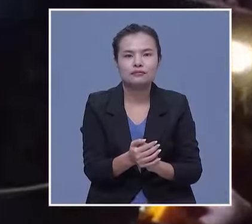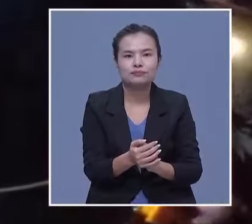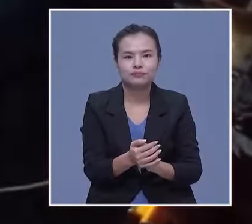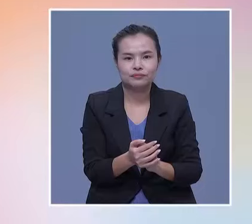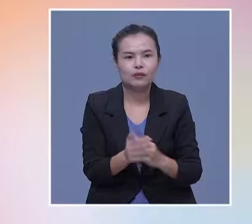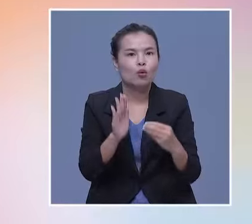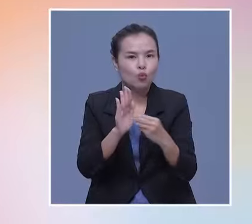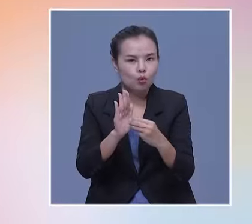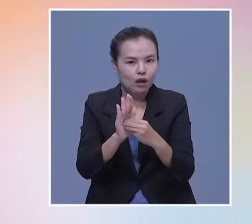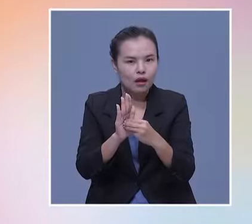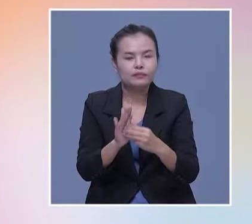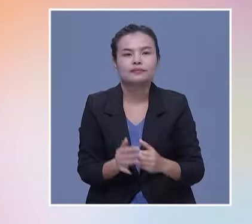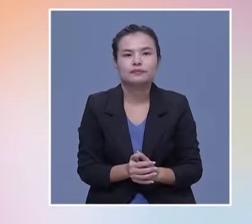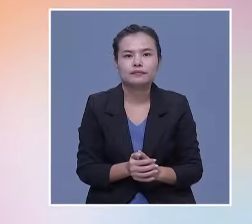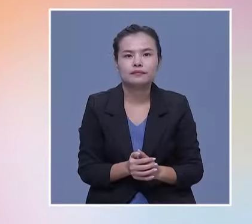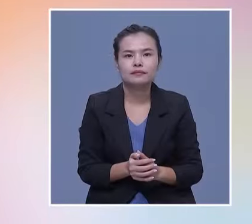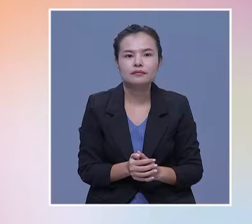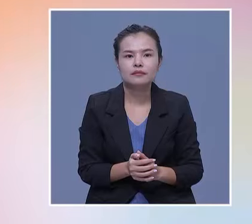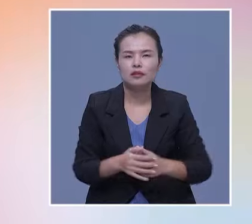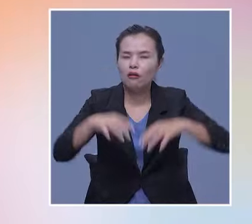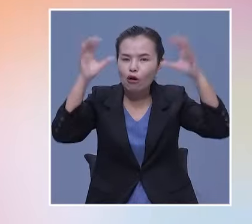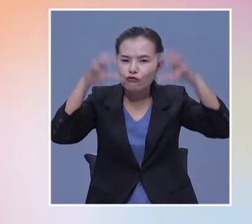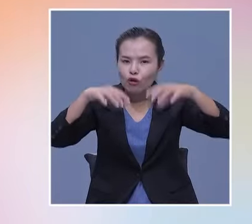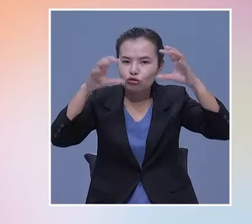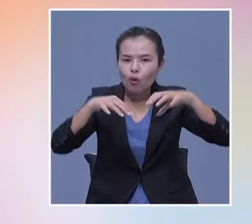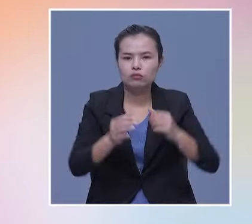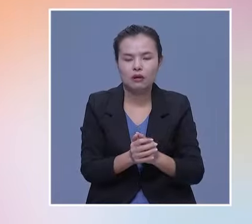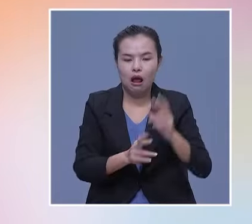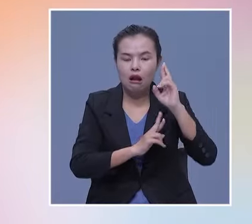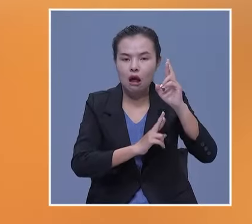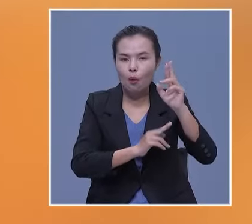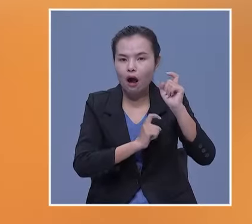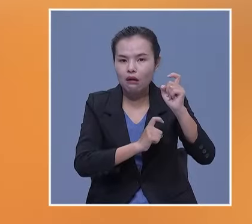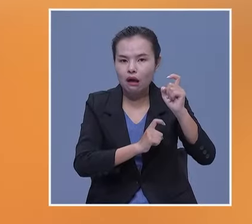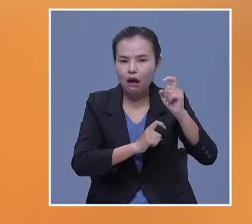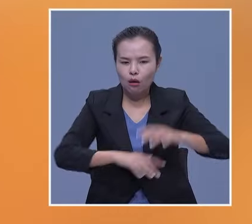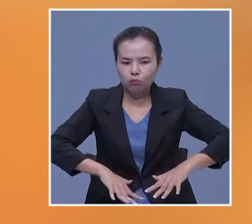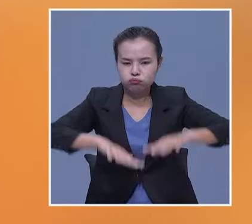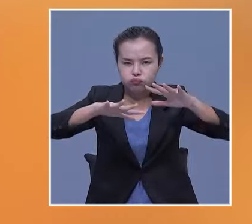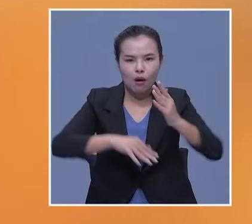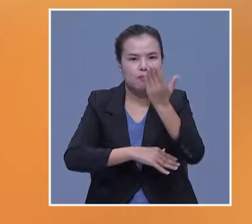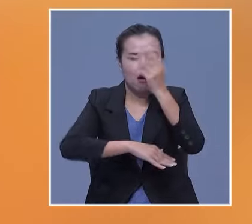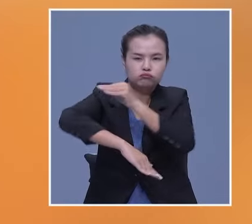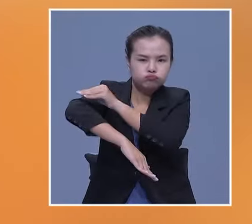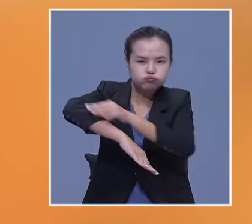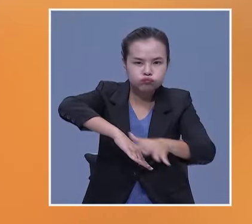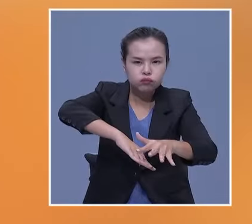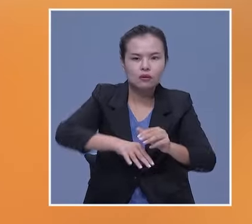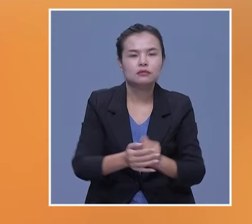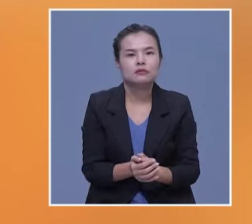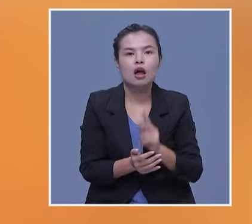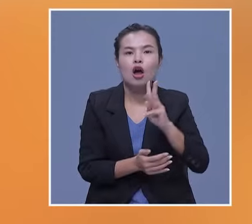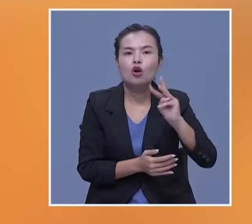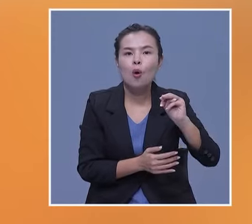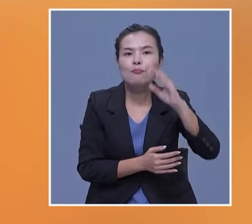ถึงกรุงเทพมหานครว่าจะมีฝนตกหนักนะครับแล้วก็ระวาอันตรายจากน้ำท่วมฉับพลันน้ำป่าหลายหลากนะครับวันนี้กรม